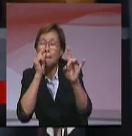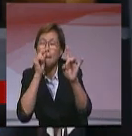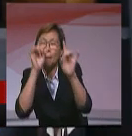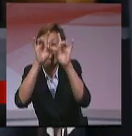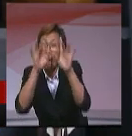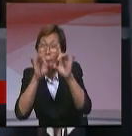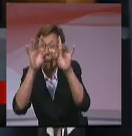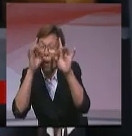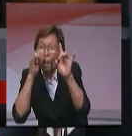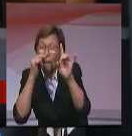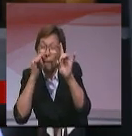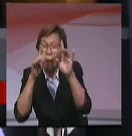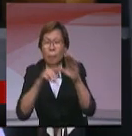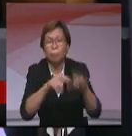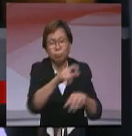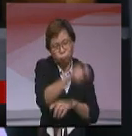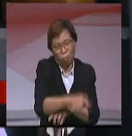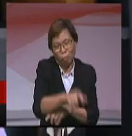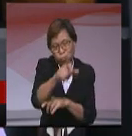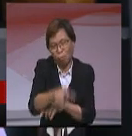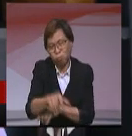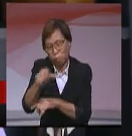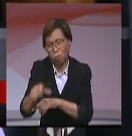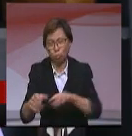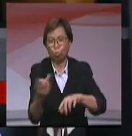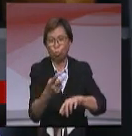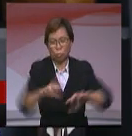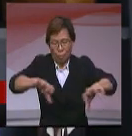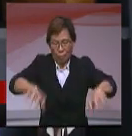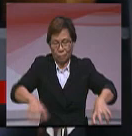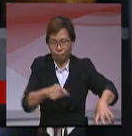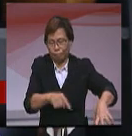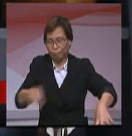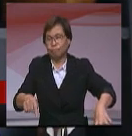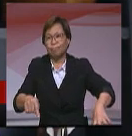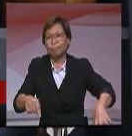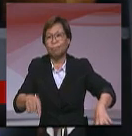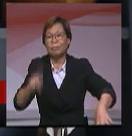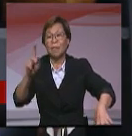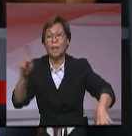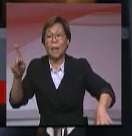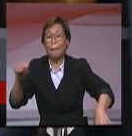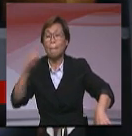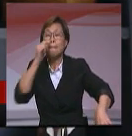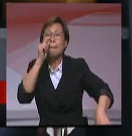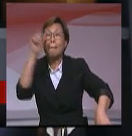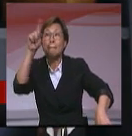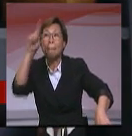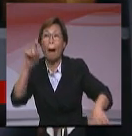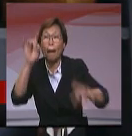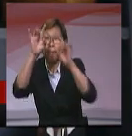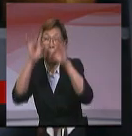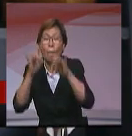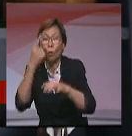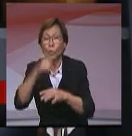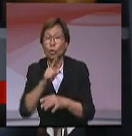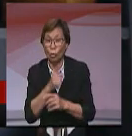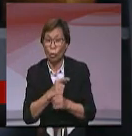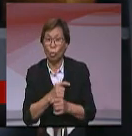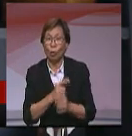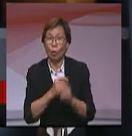bersasar kepada penduduk di kawasan terlibat. Bagi memastikan pematuhan PKP